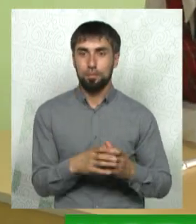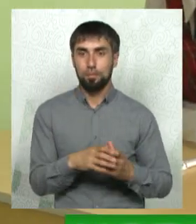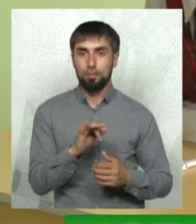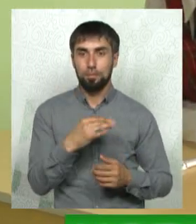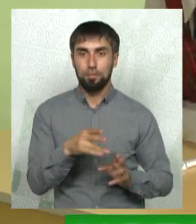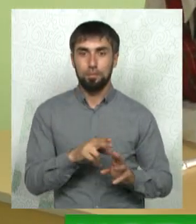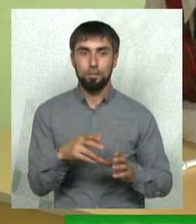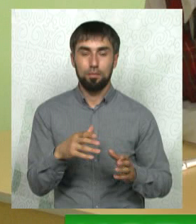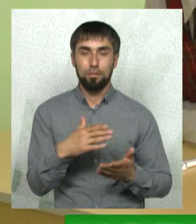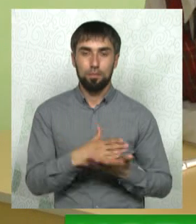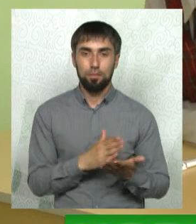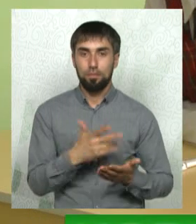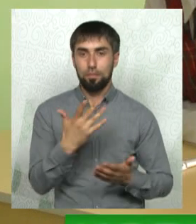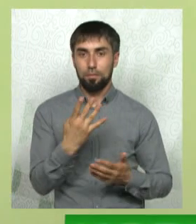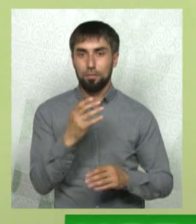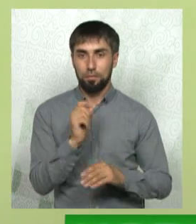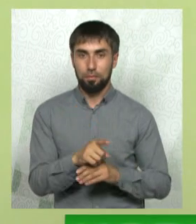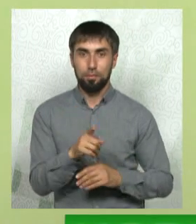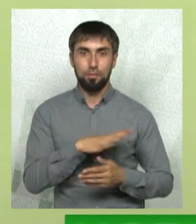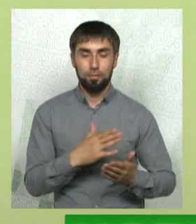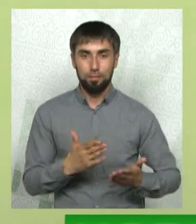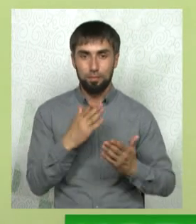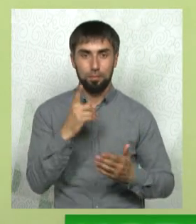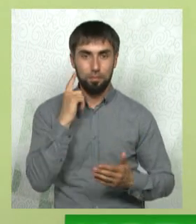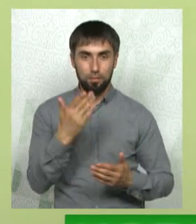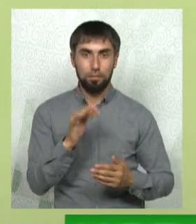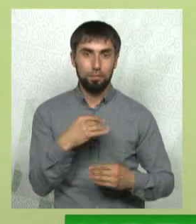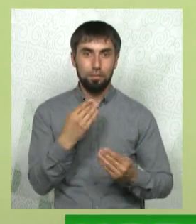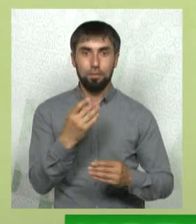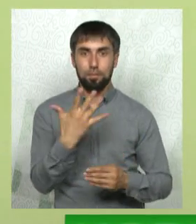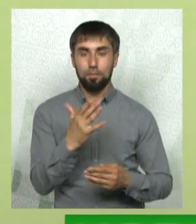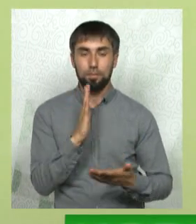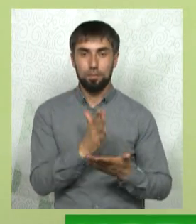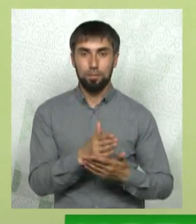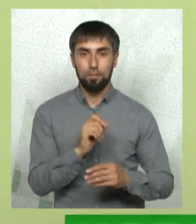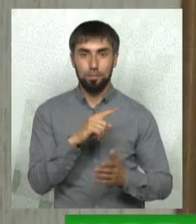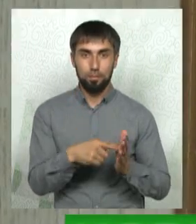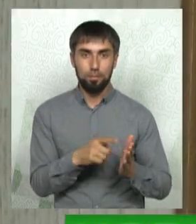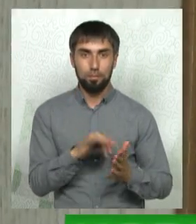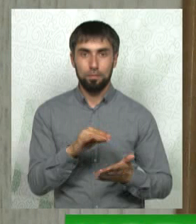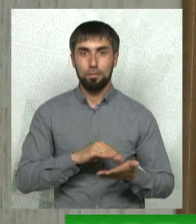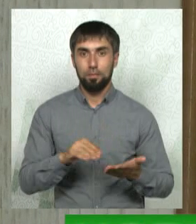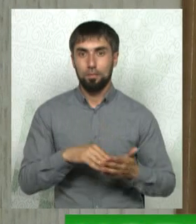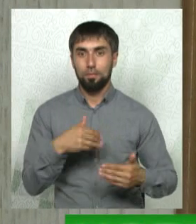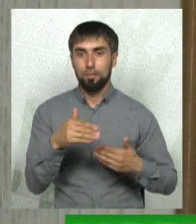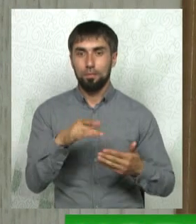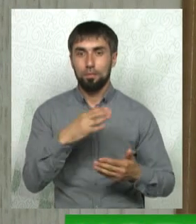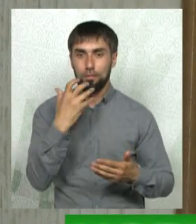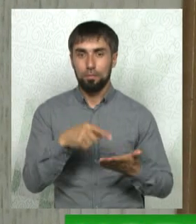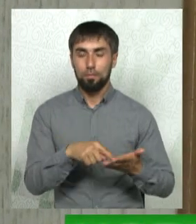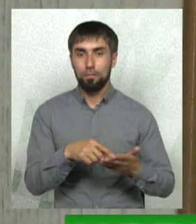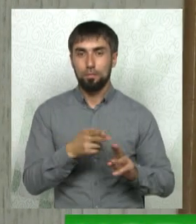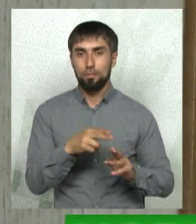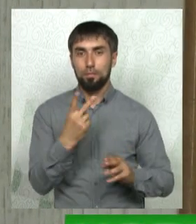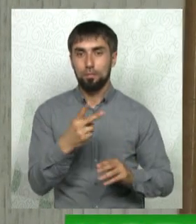часть ЕГЭ из 4 заданий. Необходимо прочитать текст вслух, задать 5 прямых вопросов, описать одно из 3 предложенных фото на